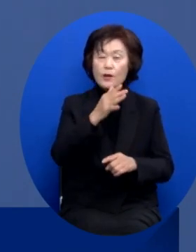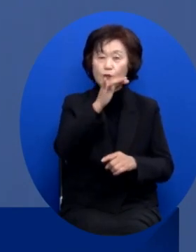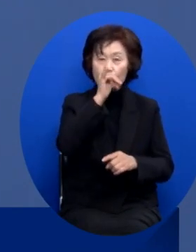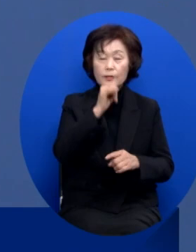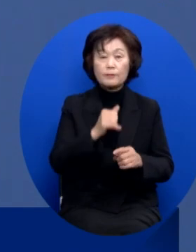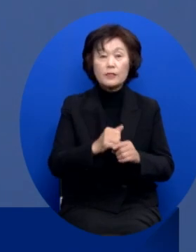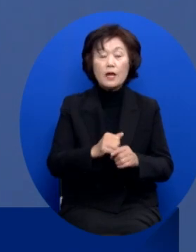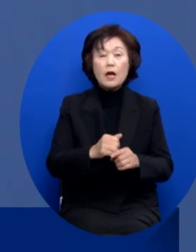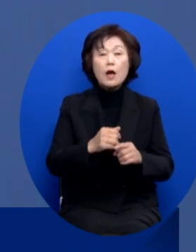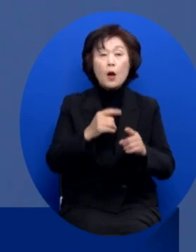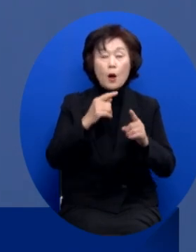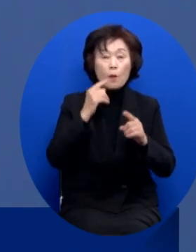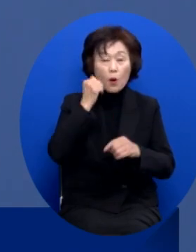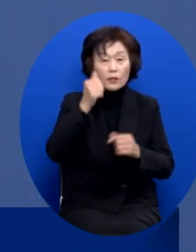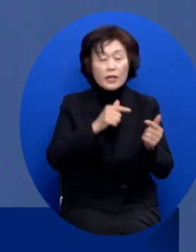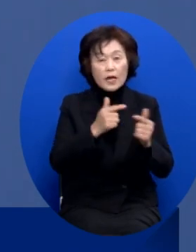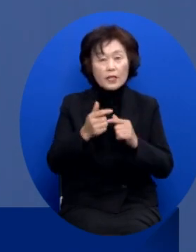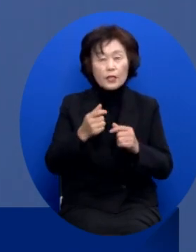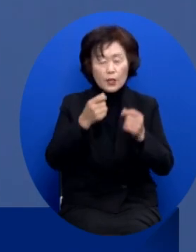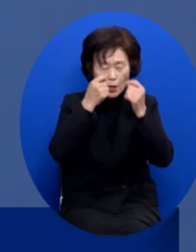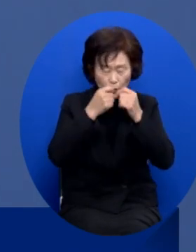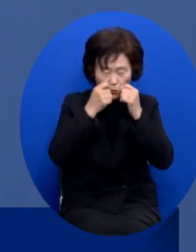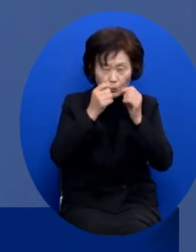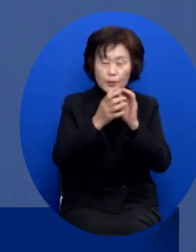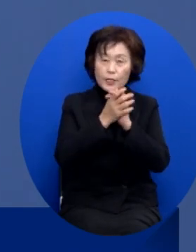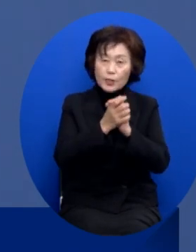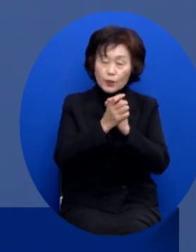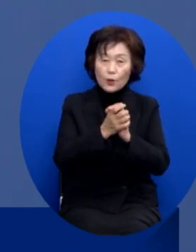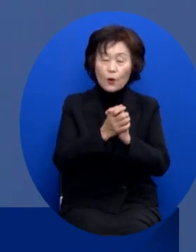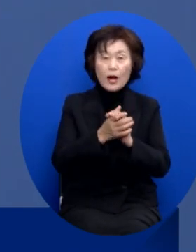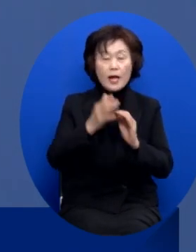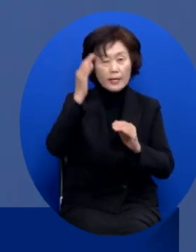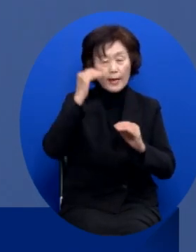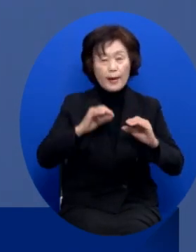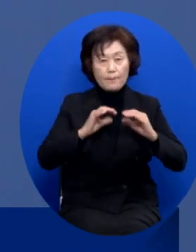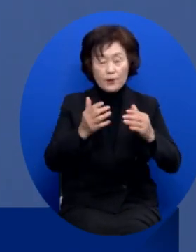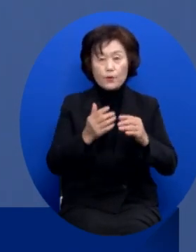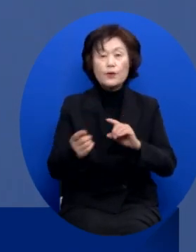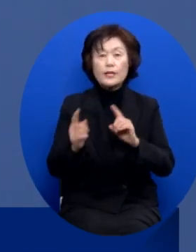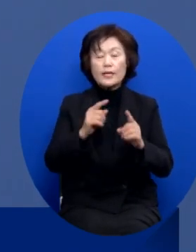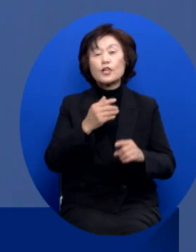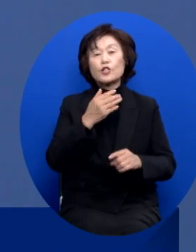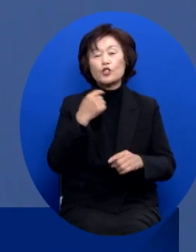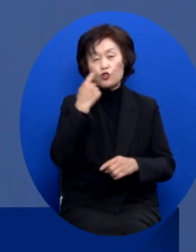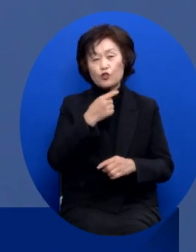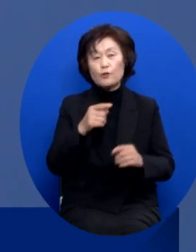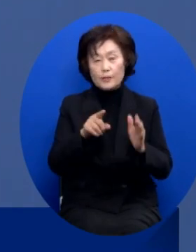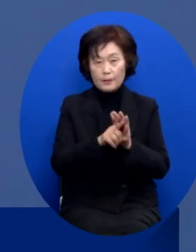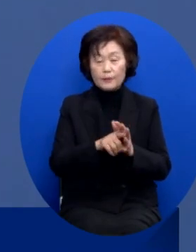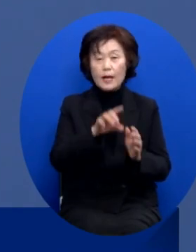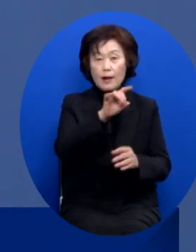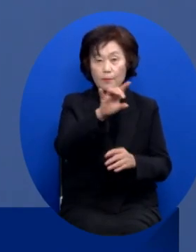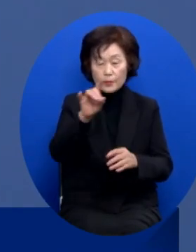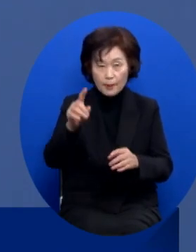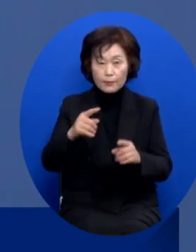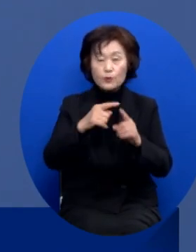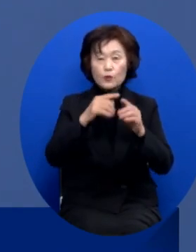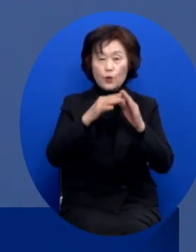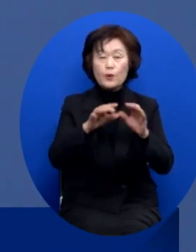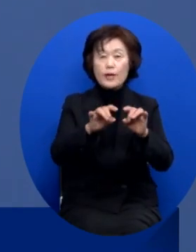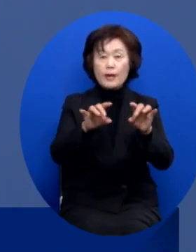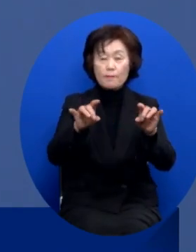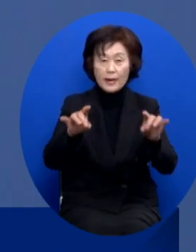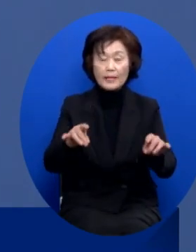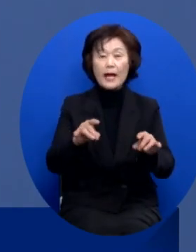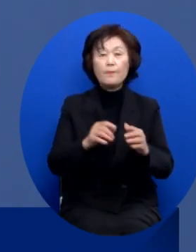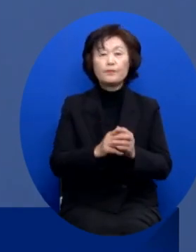우리 총회와 우리 대한민국을 살릴 줄로 믿습니다. 한 분 한 분이 목회하는 교회의 영적